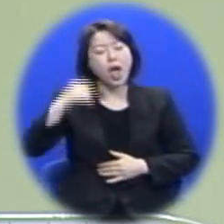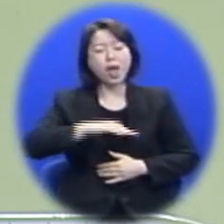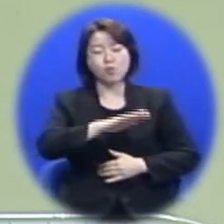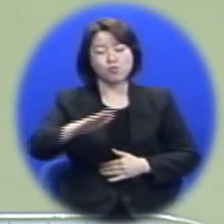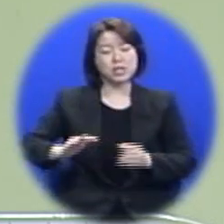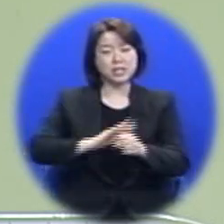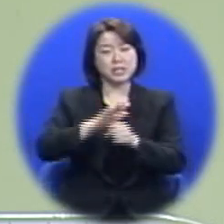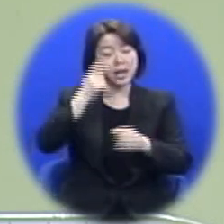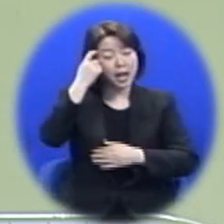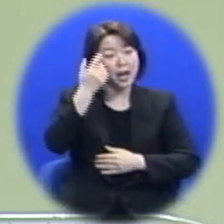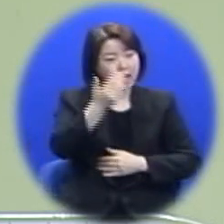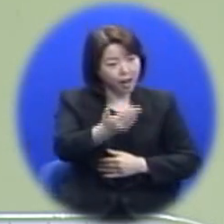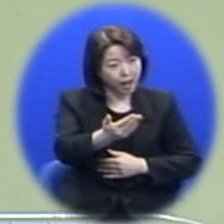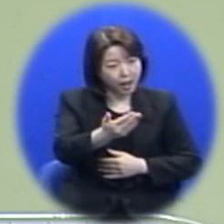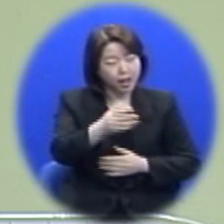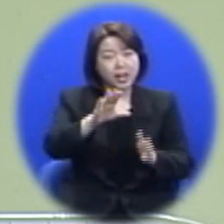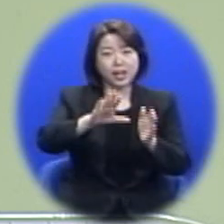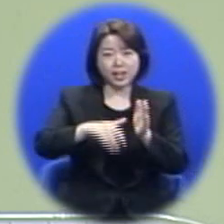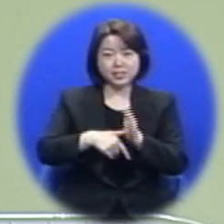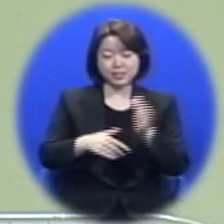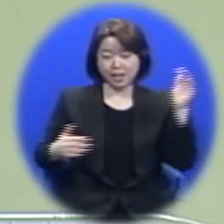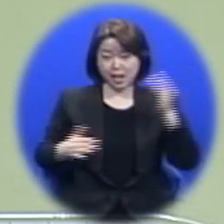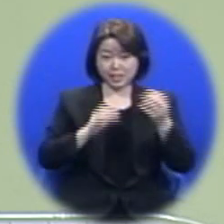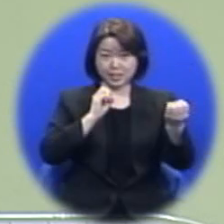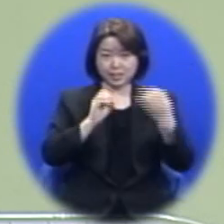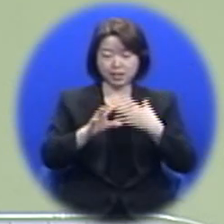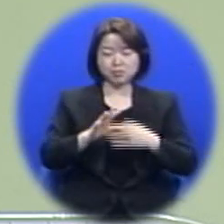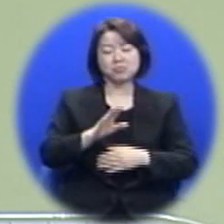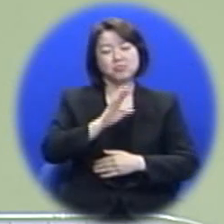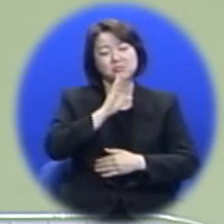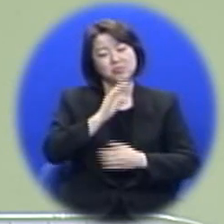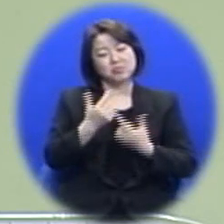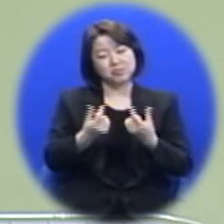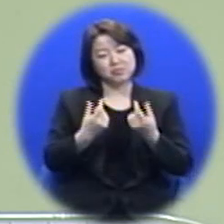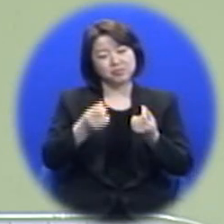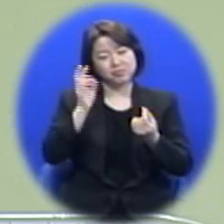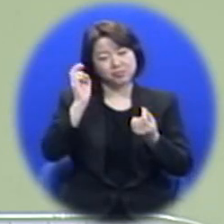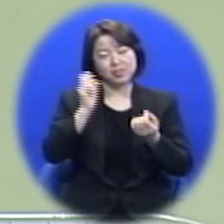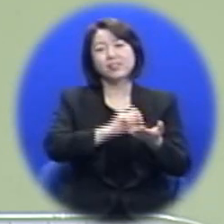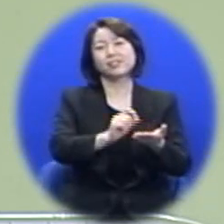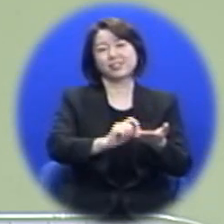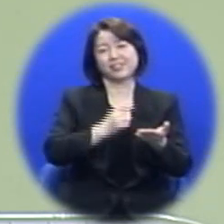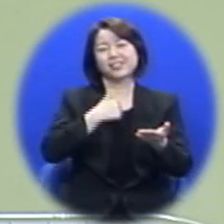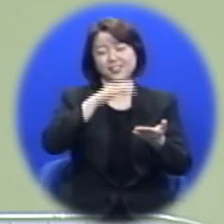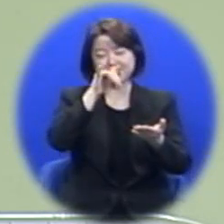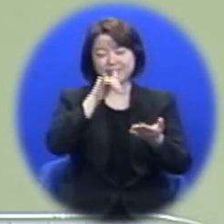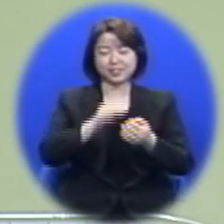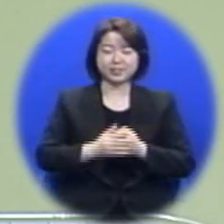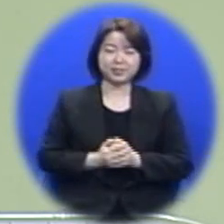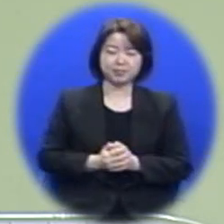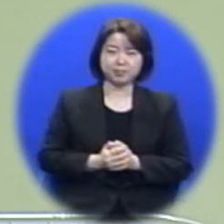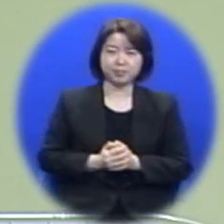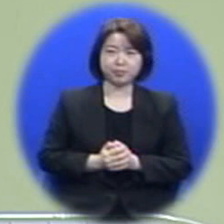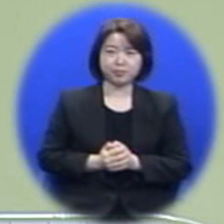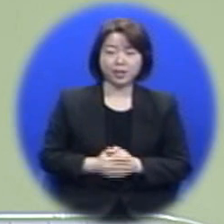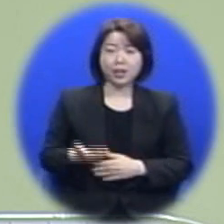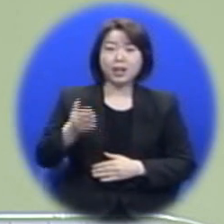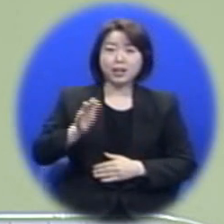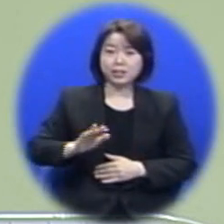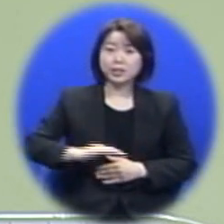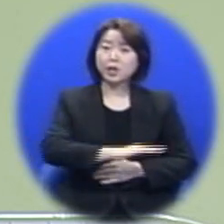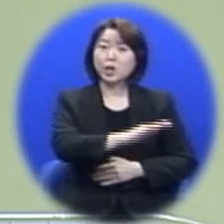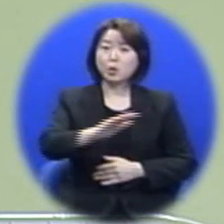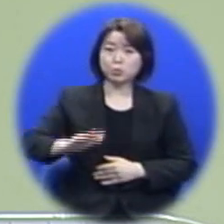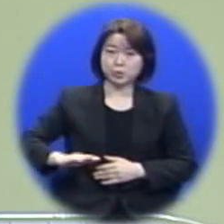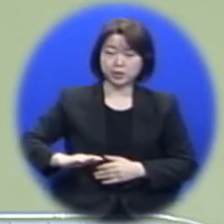그러게 말입니다 그렇게 썼다고 또 합니다 그런데 곡 우리 그리스도인들 중에